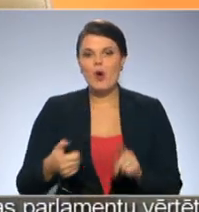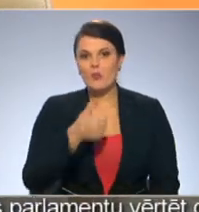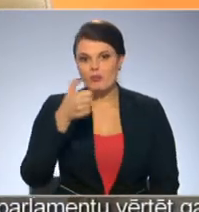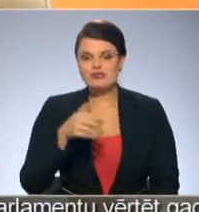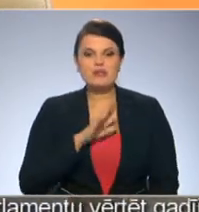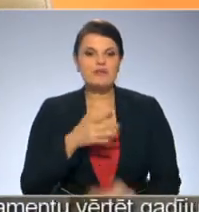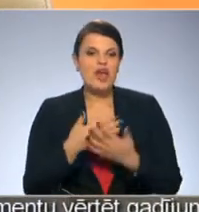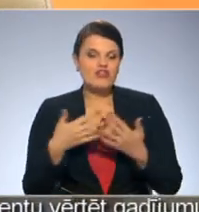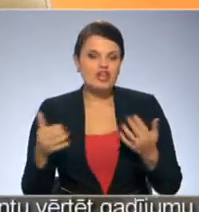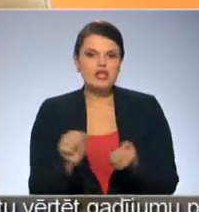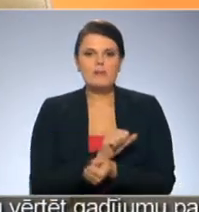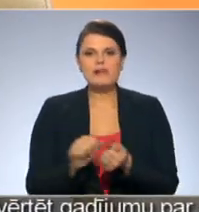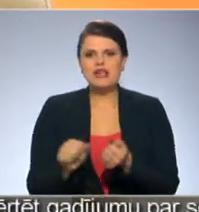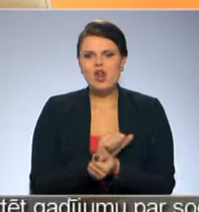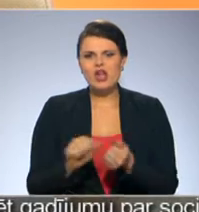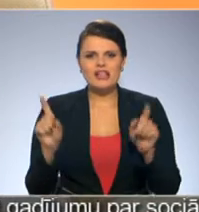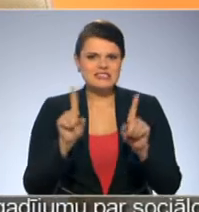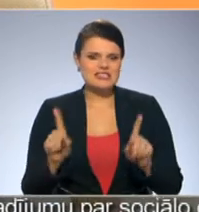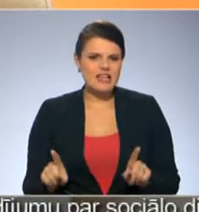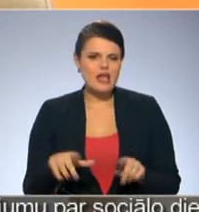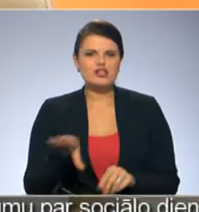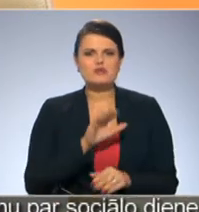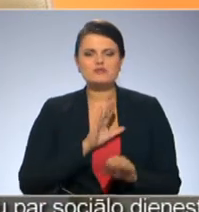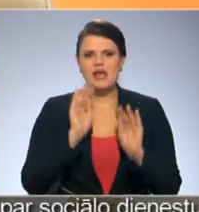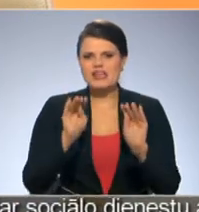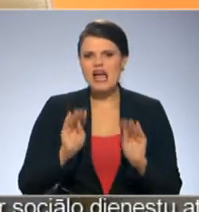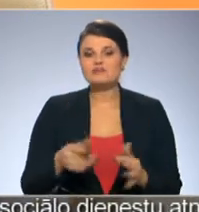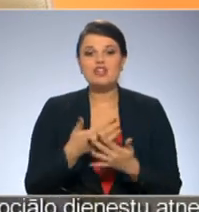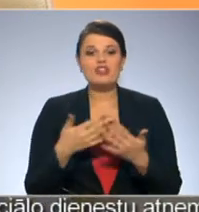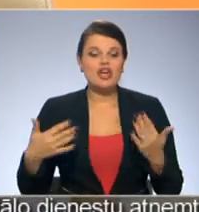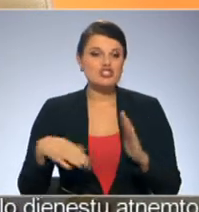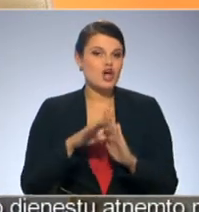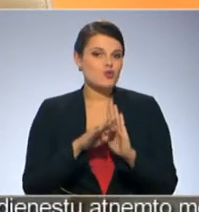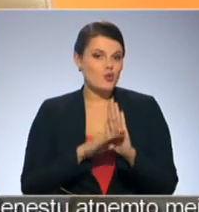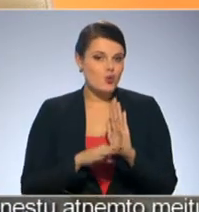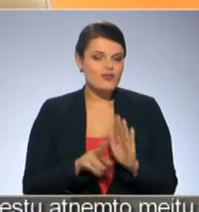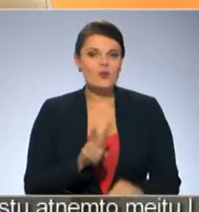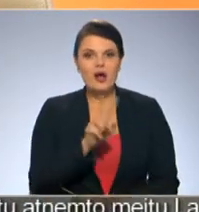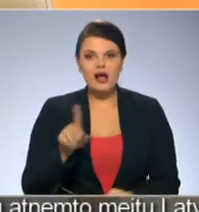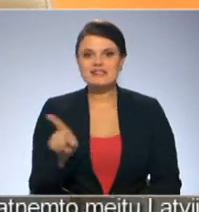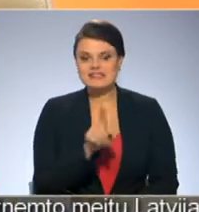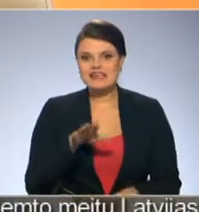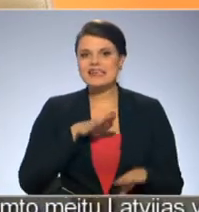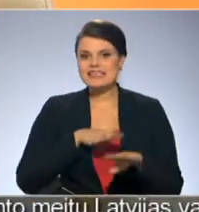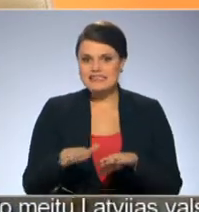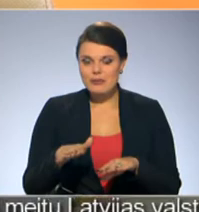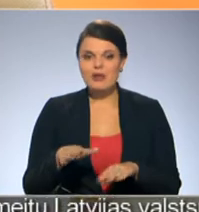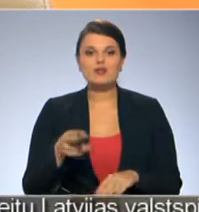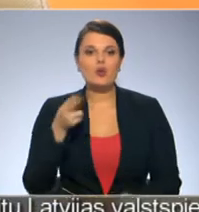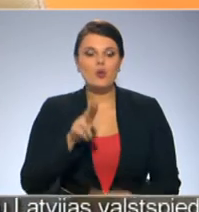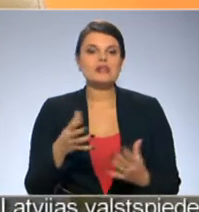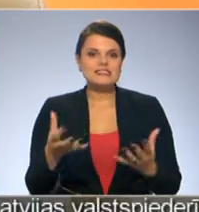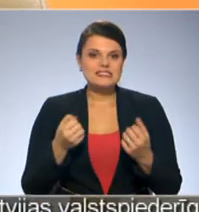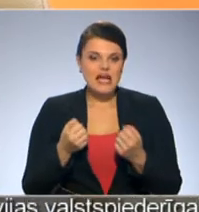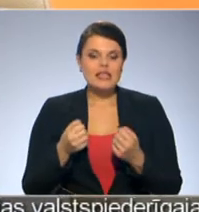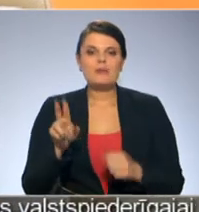bija dažādas birokrātiskas peripētijas, mums bija jāizpild dažādi noteikumi, kas principā ir arī izpildīti un tika